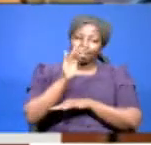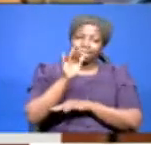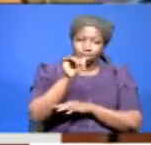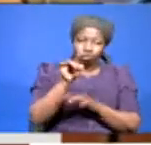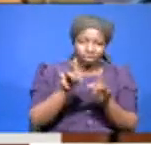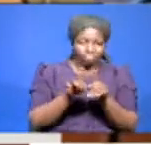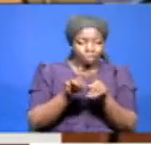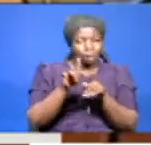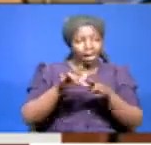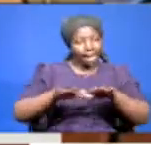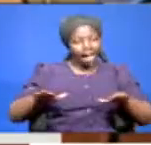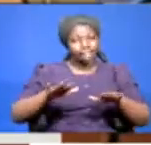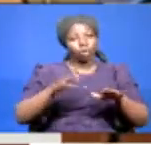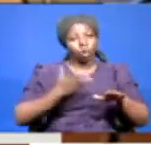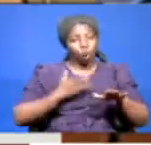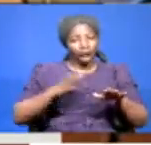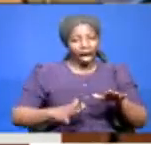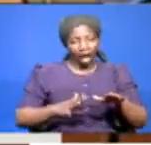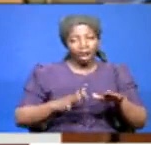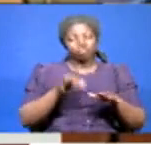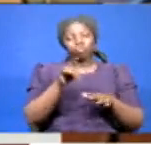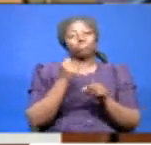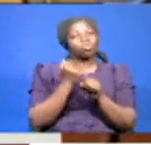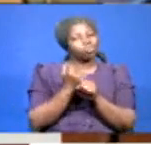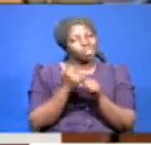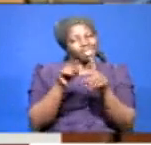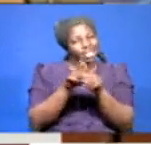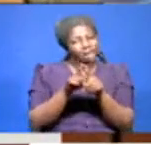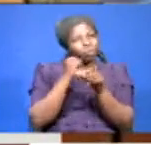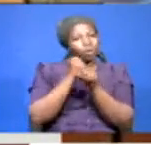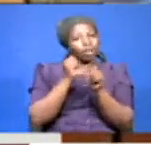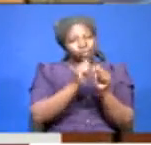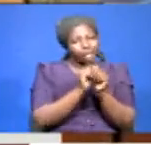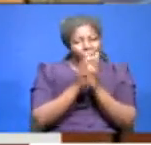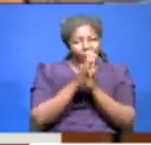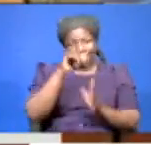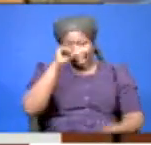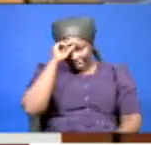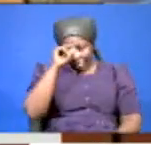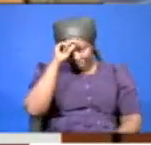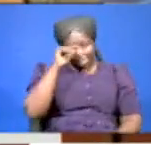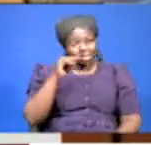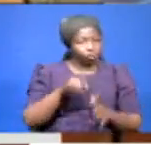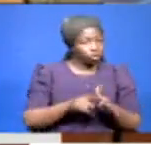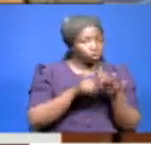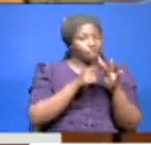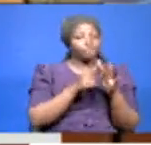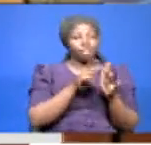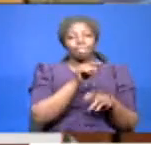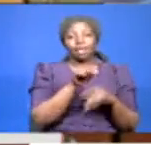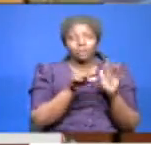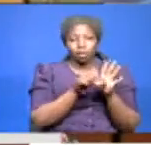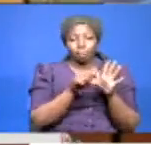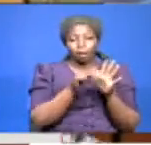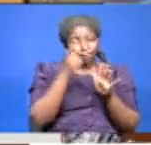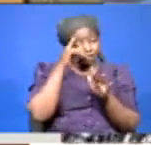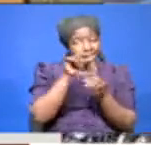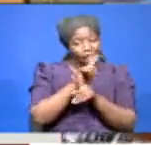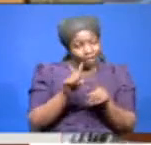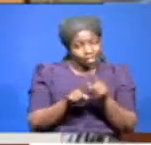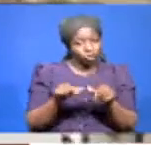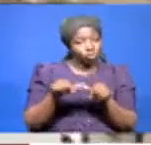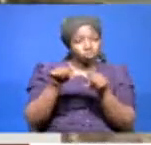landlord ufanye nini? Uweze kushirikiana na serikali tuweze kurekebisha hapa ndio kila kitu fanye nini